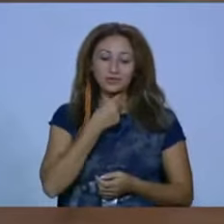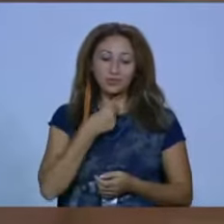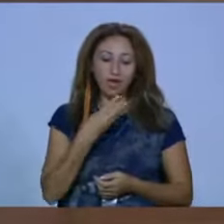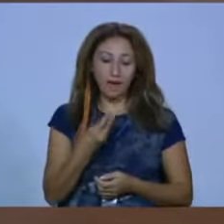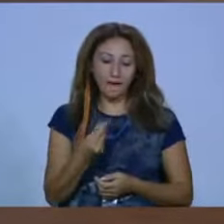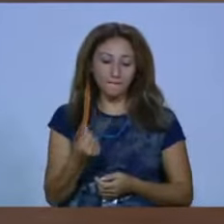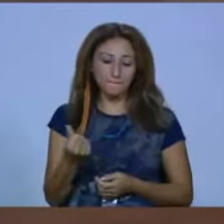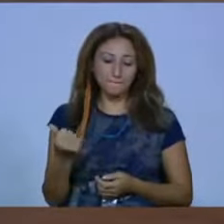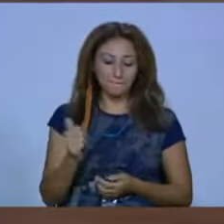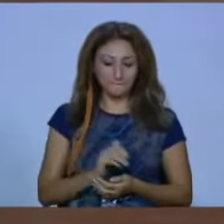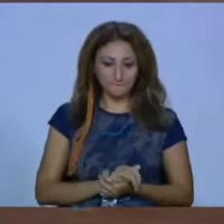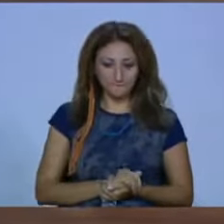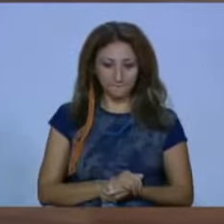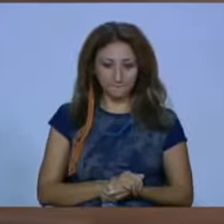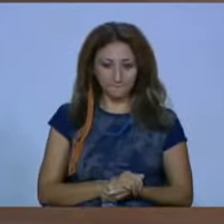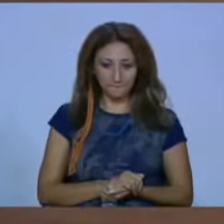الله، مهما